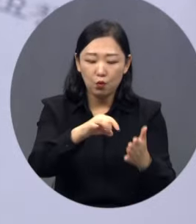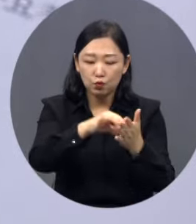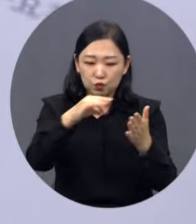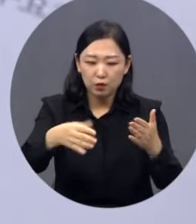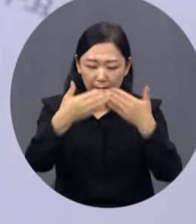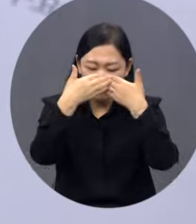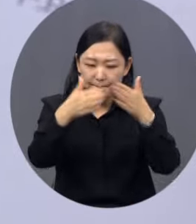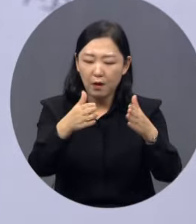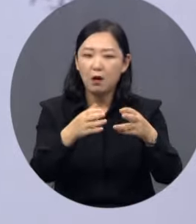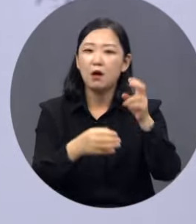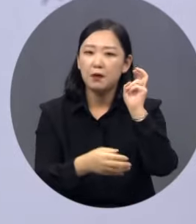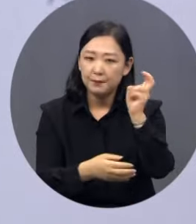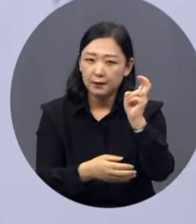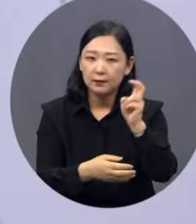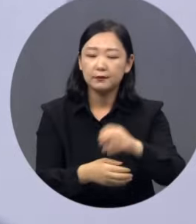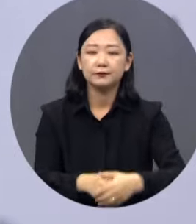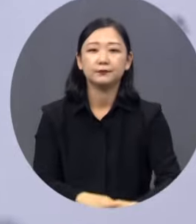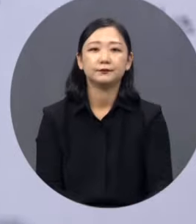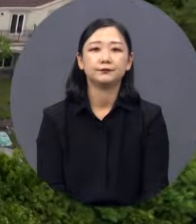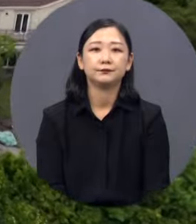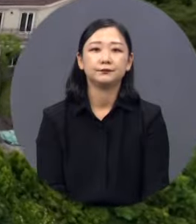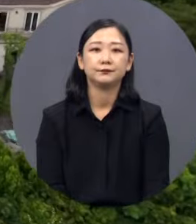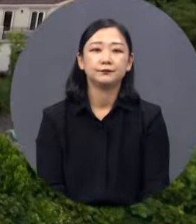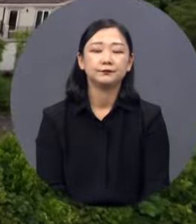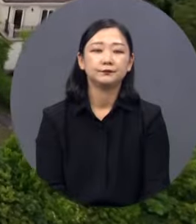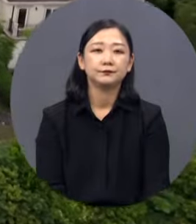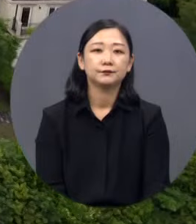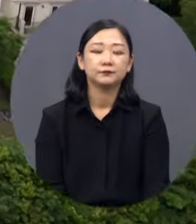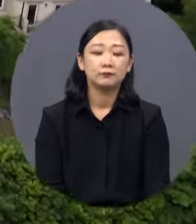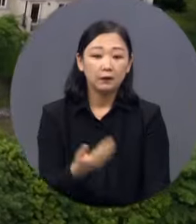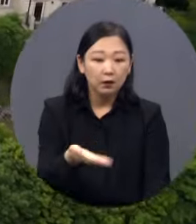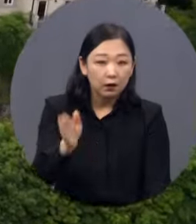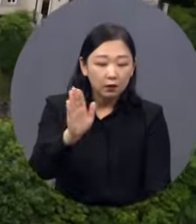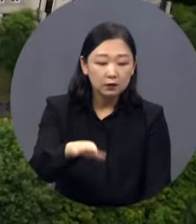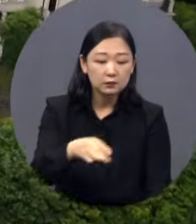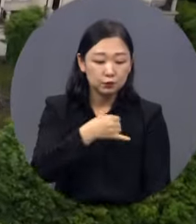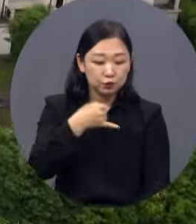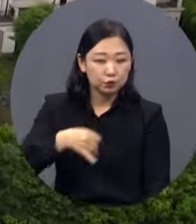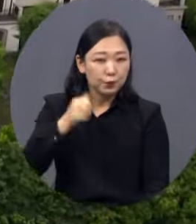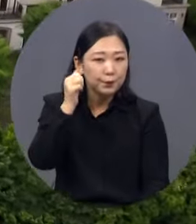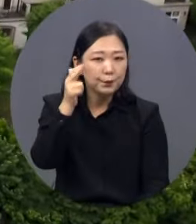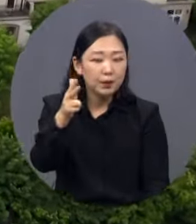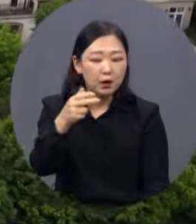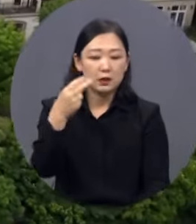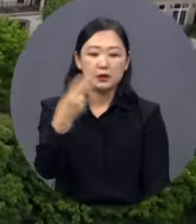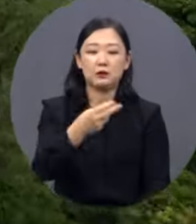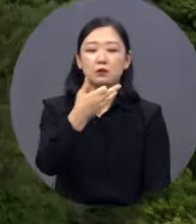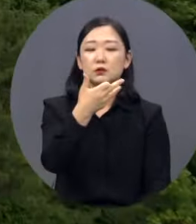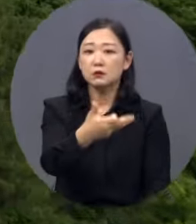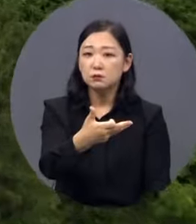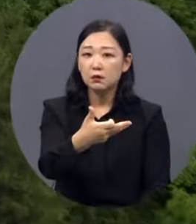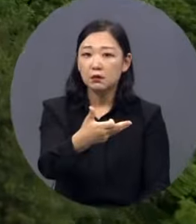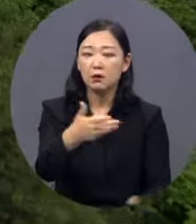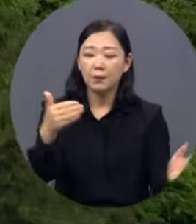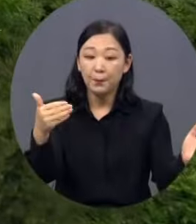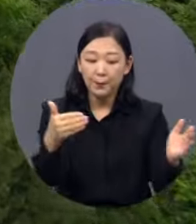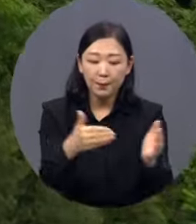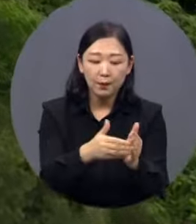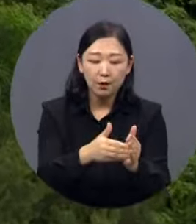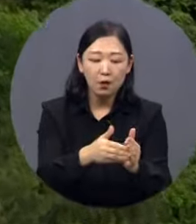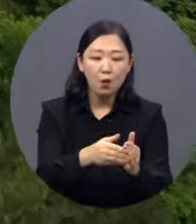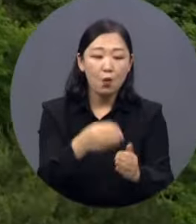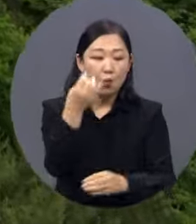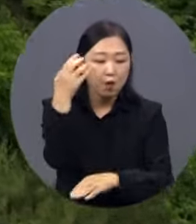감면받을 것으로 추정했습니다 그런데 백통 신원은 2018년까지 당초